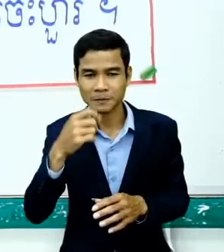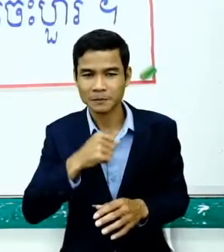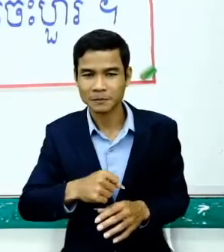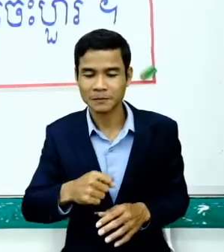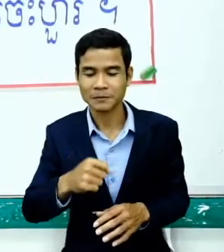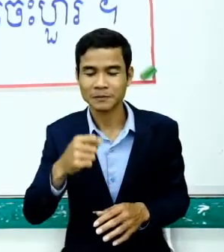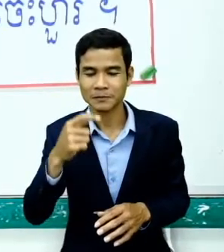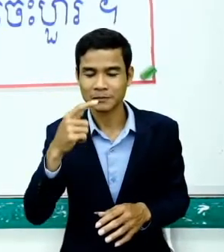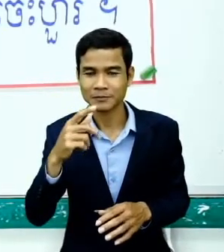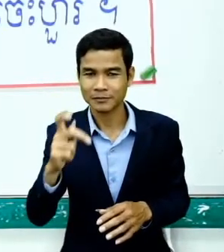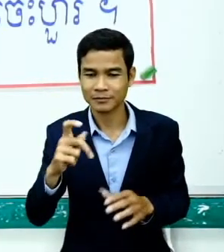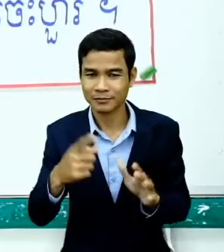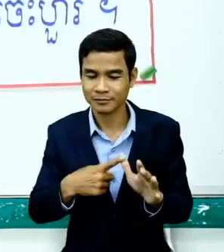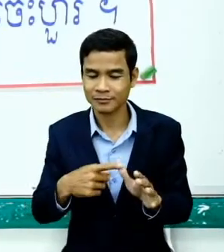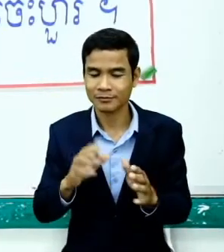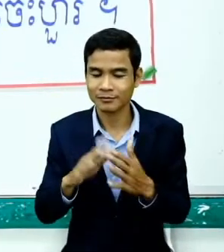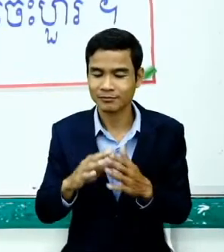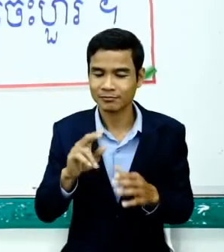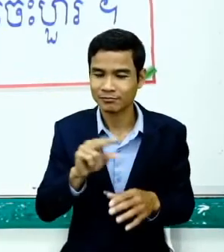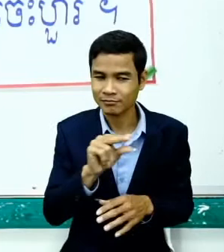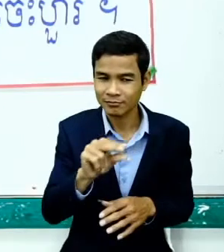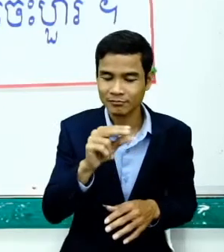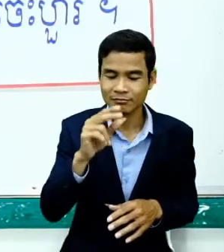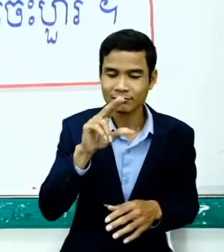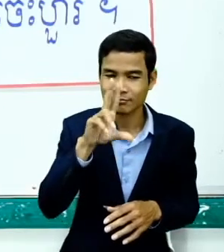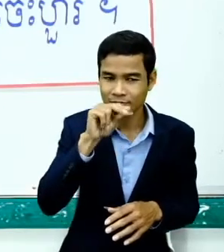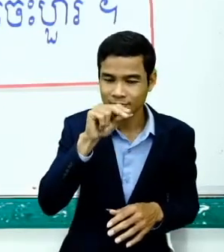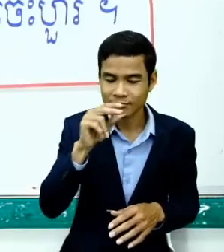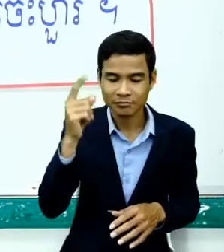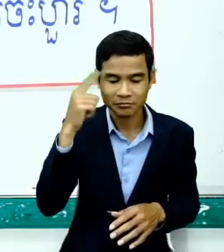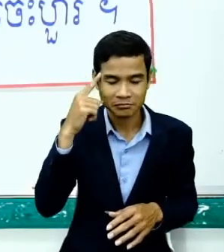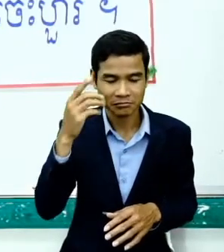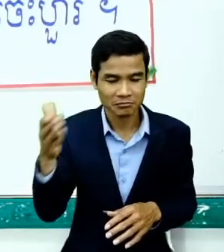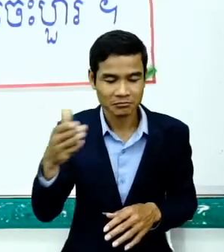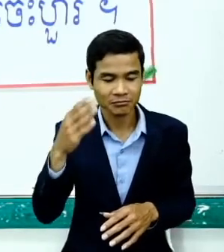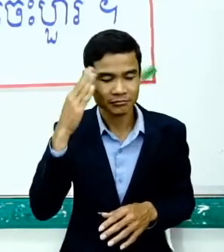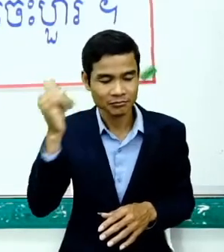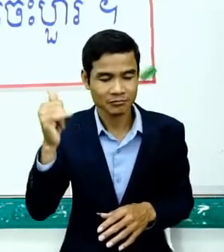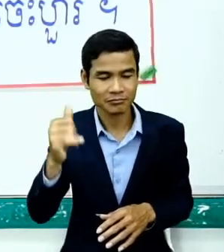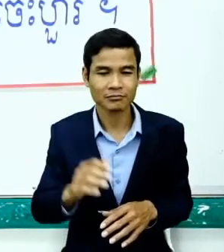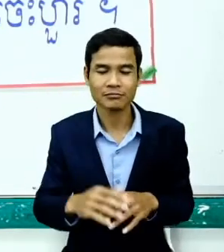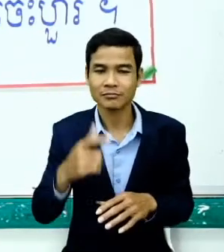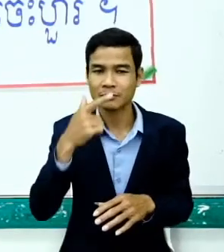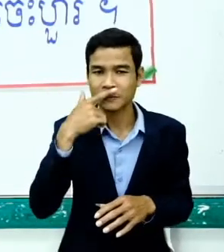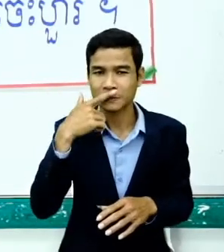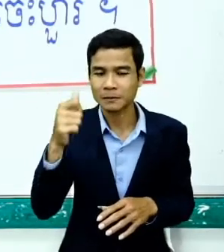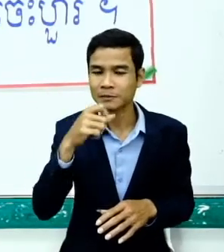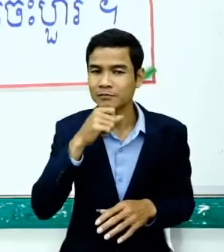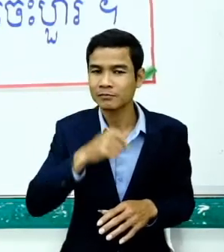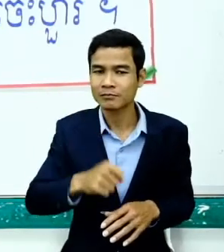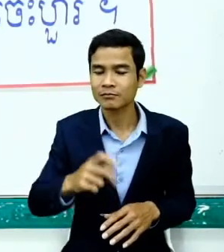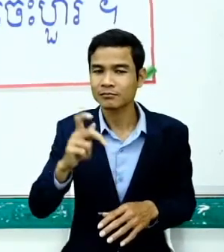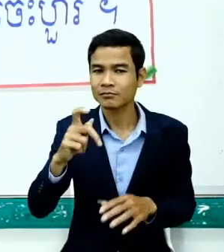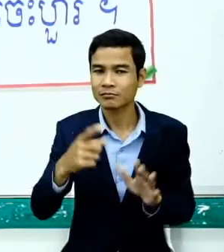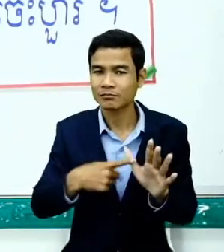ថាទារបស់គាត់ចេះចាកូនគិតបន្តិចមើលហេតុអ្វីបានតាថាទារបស់